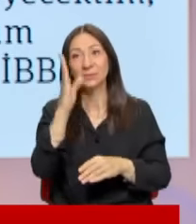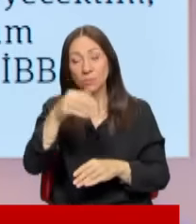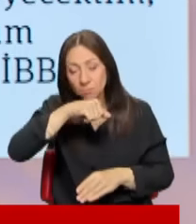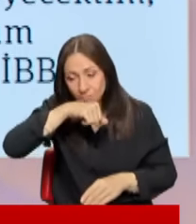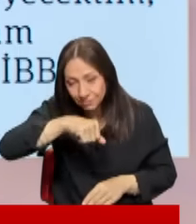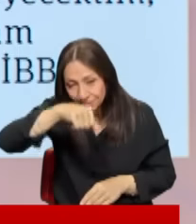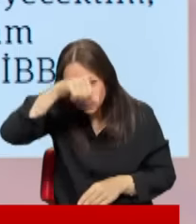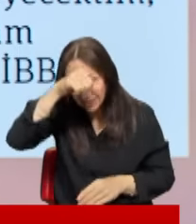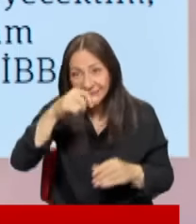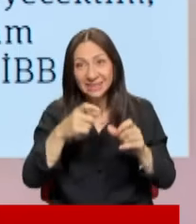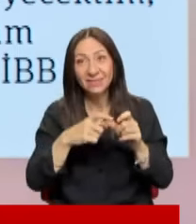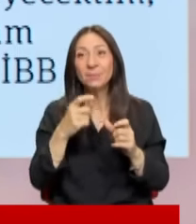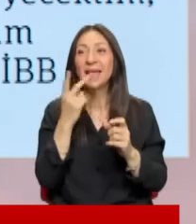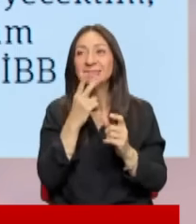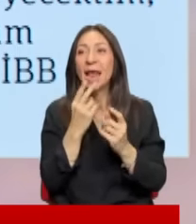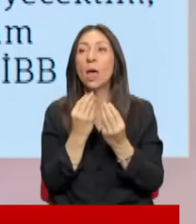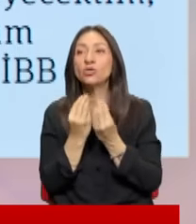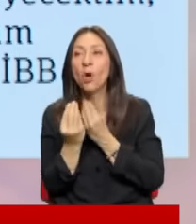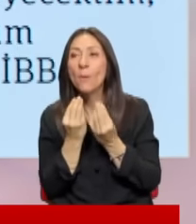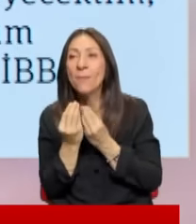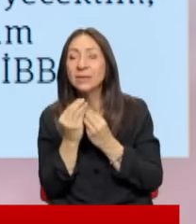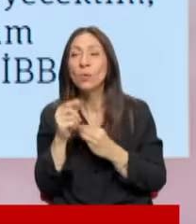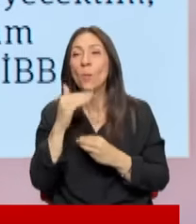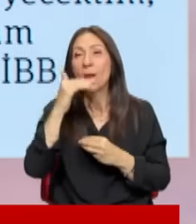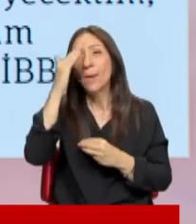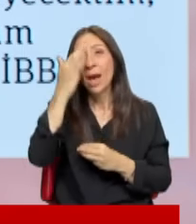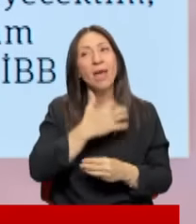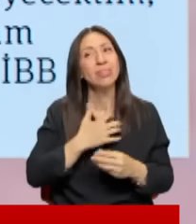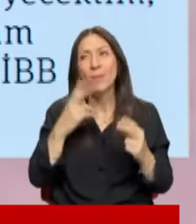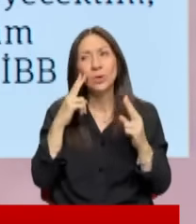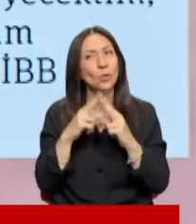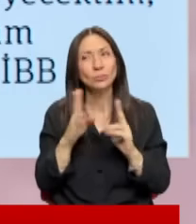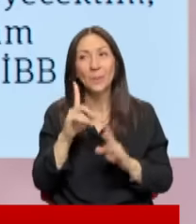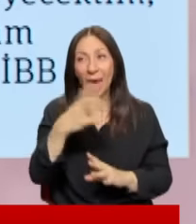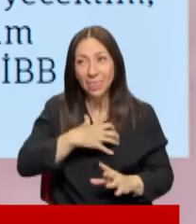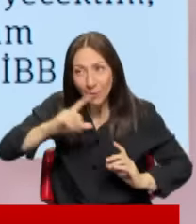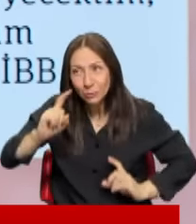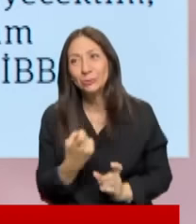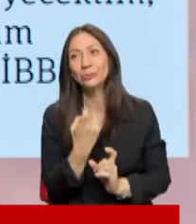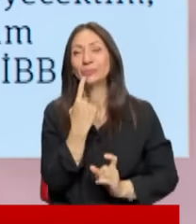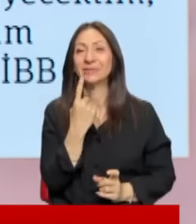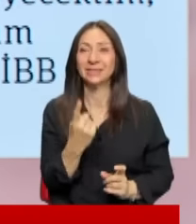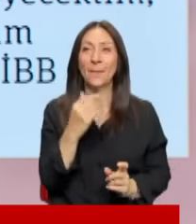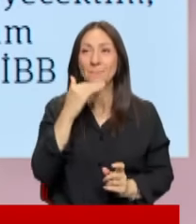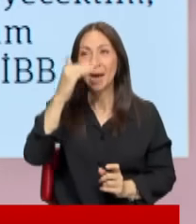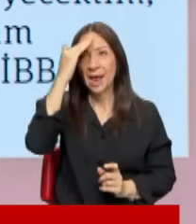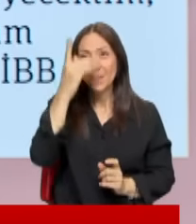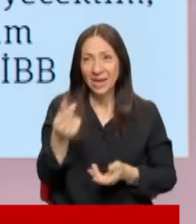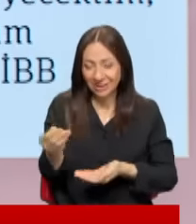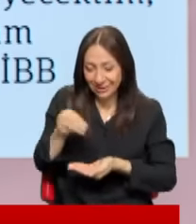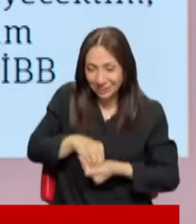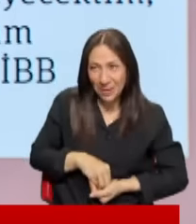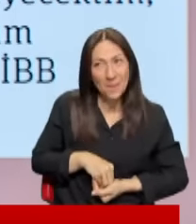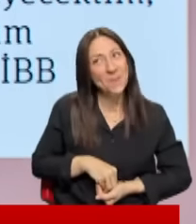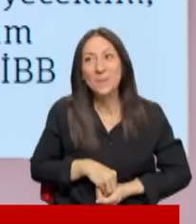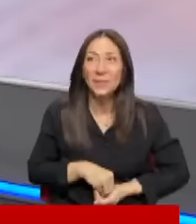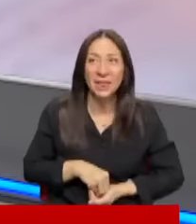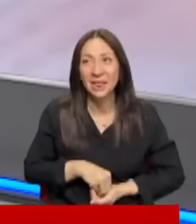öptü. Sevim teyze ile sohbet etti. Bu bayram annemi göremeyecektim, bir anne buldum dedi. Bayram harçlığını da